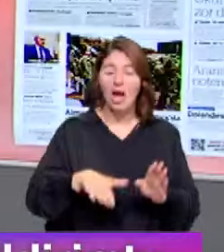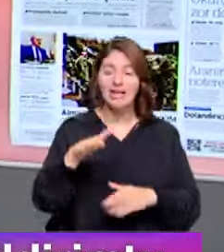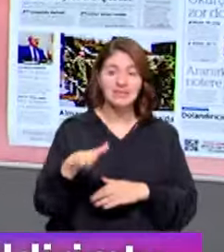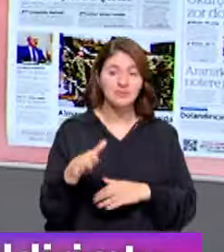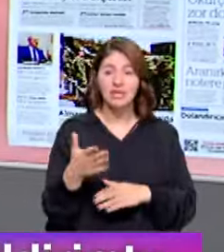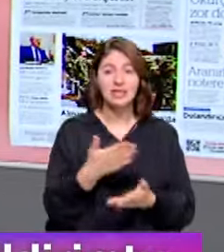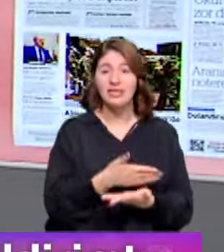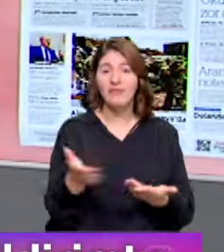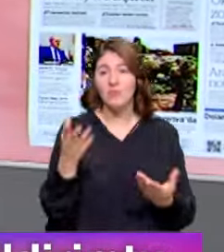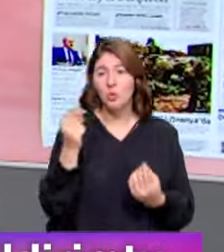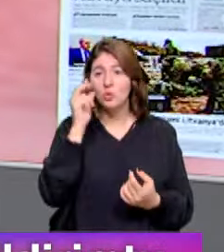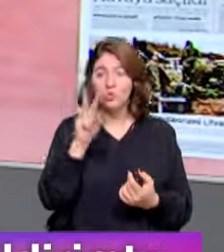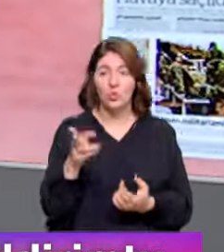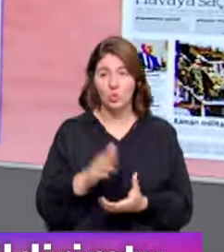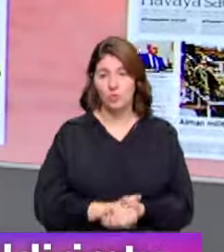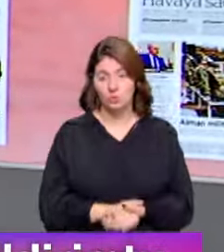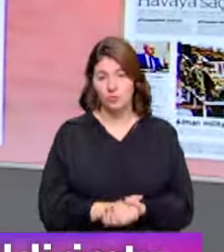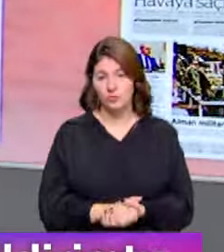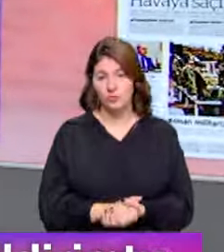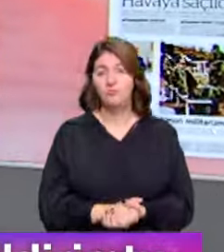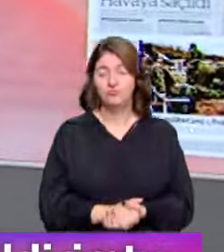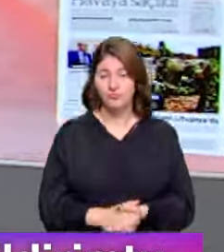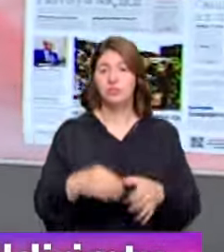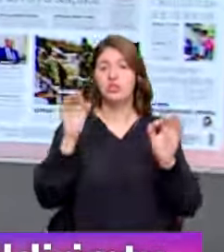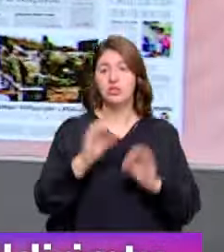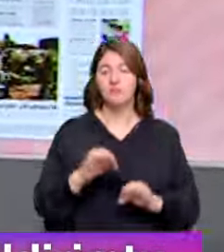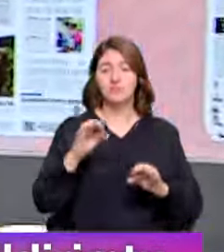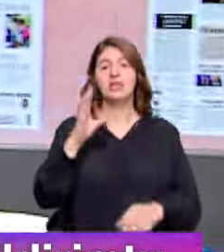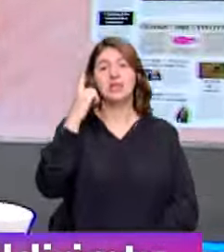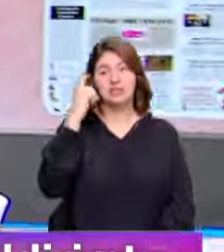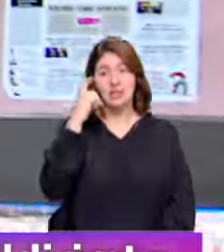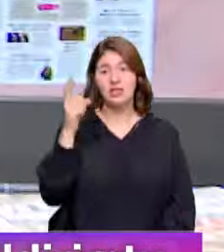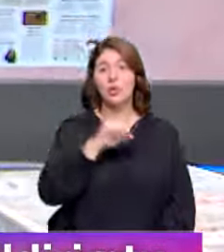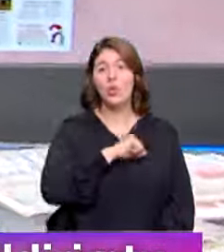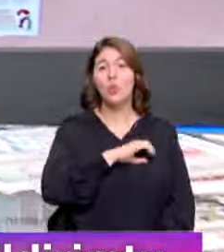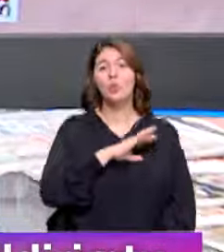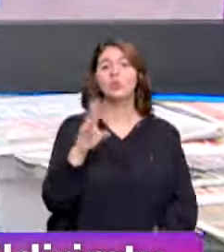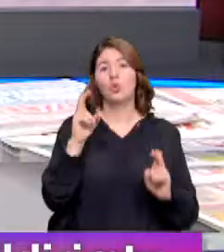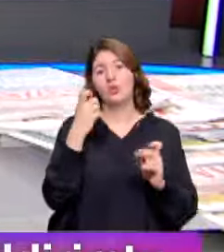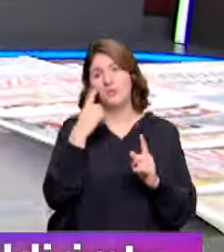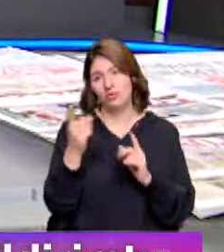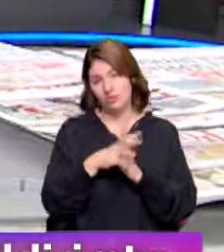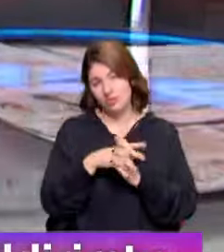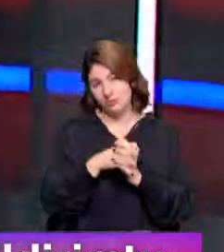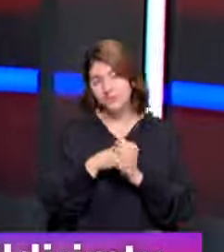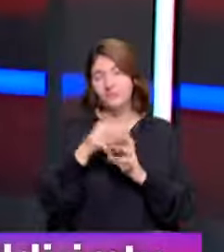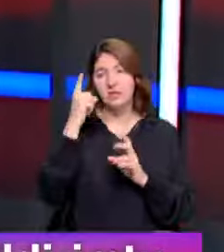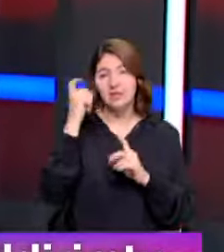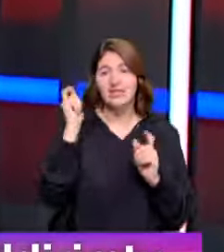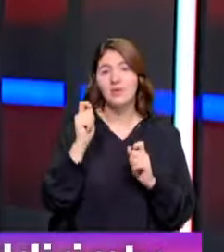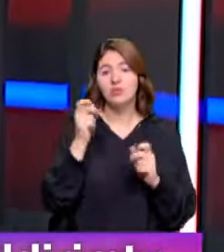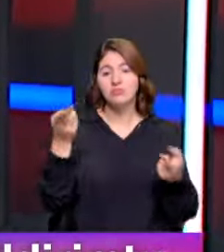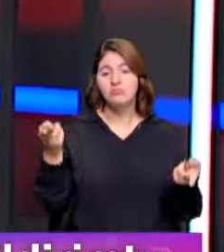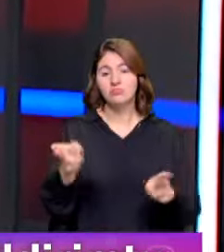adımların devam ettiğine tanıklık ediyoruz efendim. Şimdi İsrail'deki korkunç meseleye göz atacağız. İsrail'in